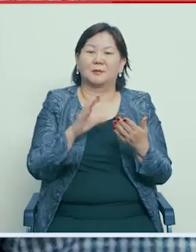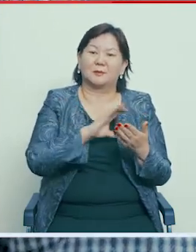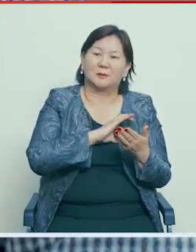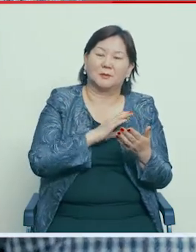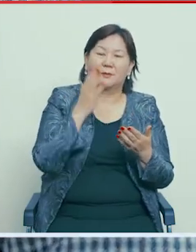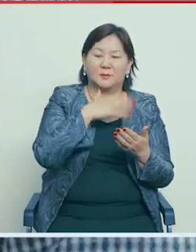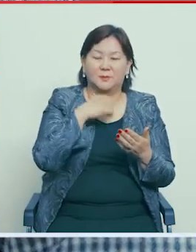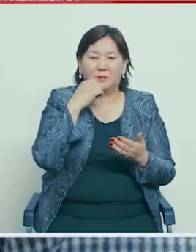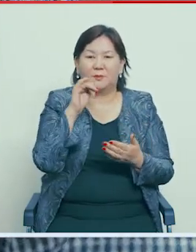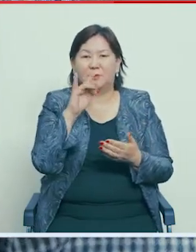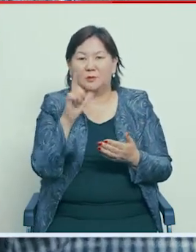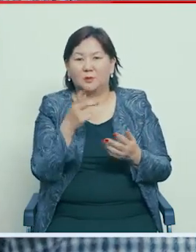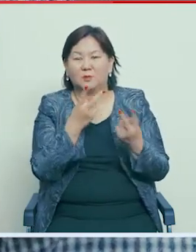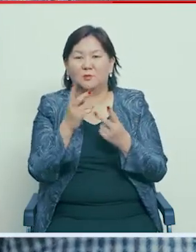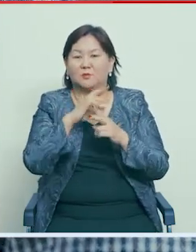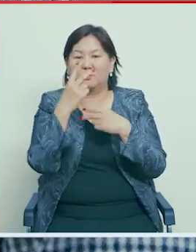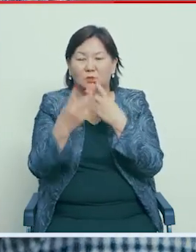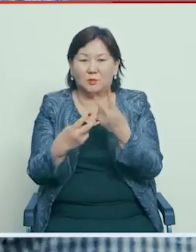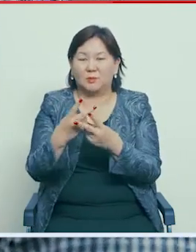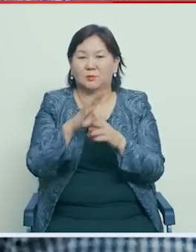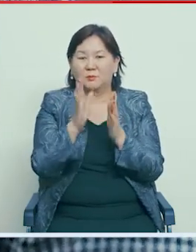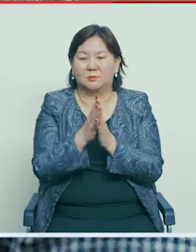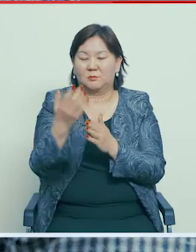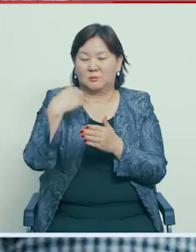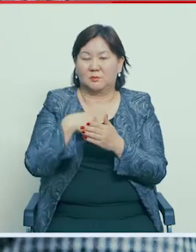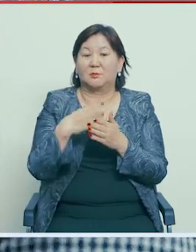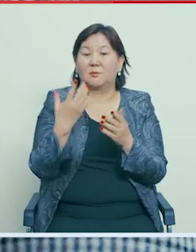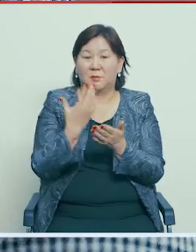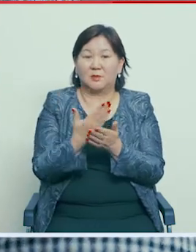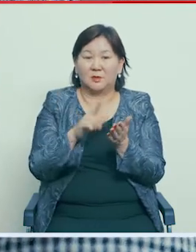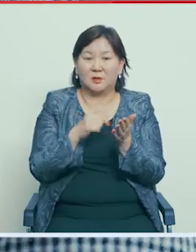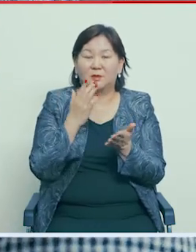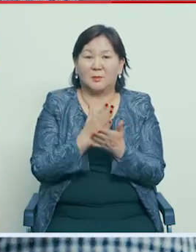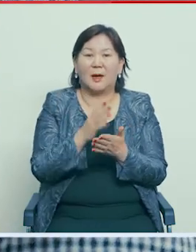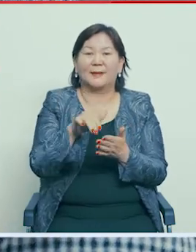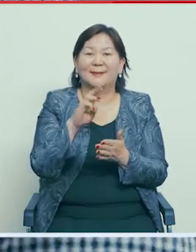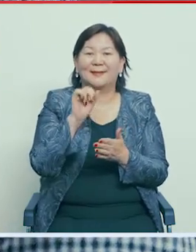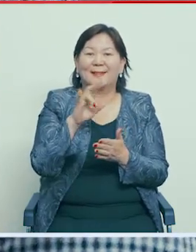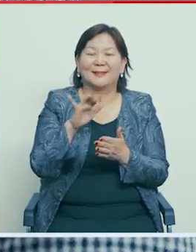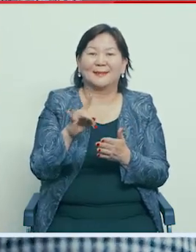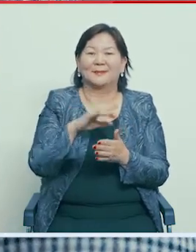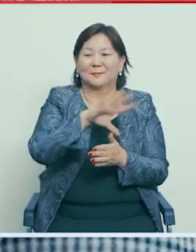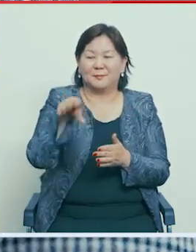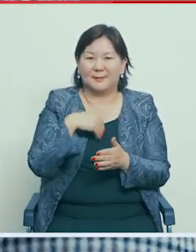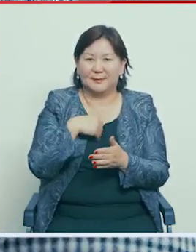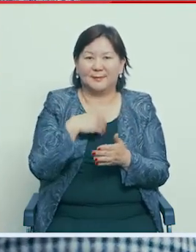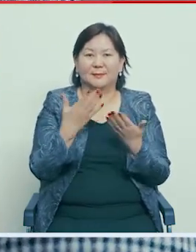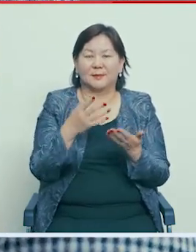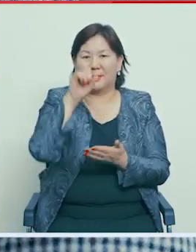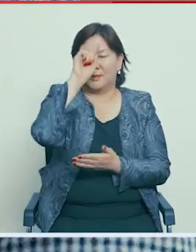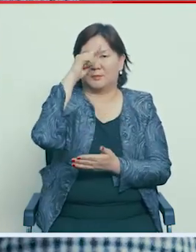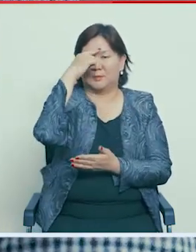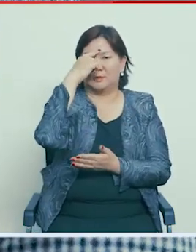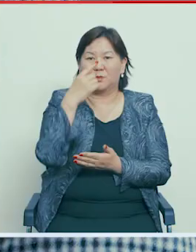одоо тэр үйл ажиллагаа явуулдаг тэр бүх процесс чи тэр хүмүүст чи явдаг шаарддаг тий. Тэгэхээр энэ тал дээр бас биднэрт бас эрүүл